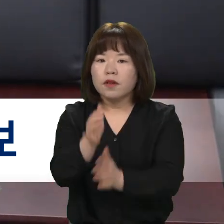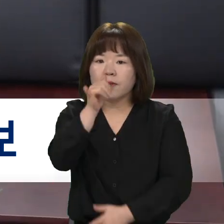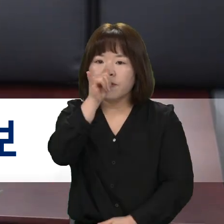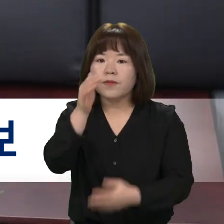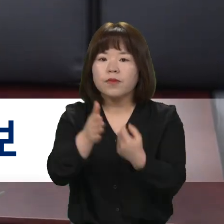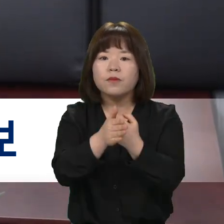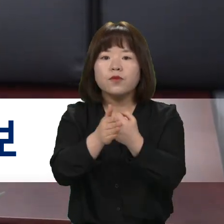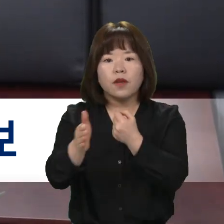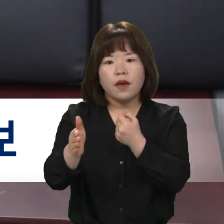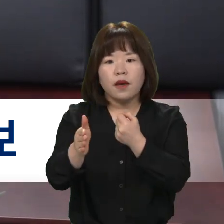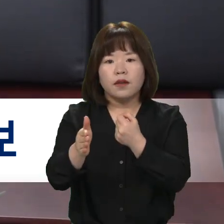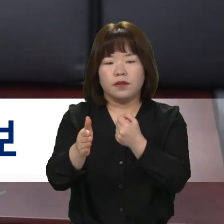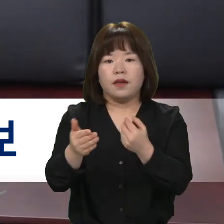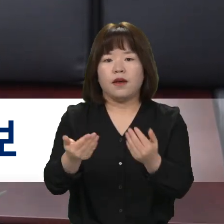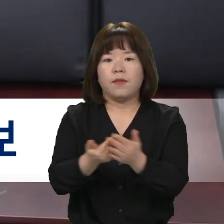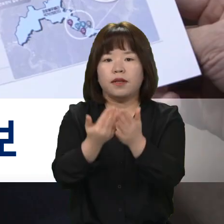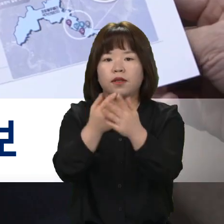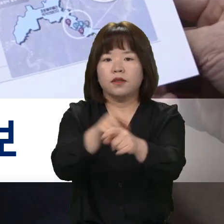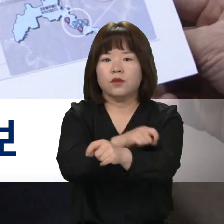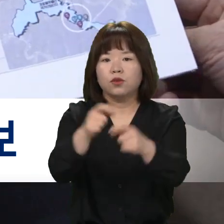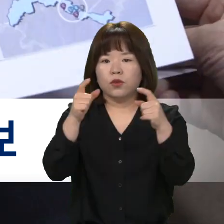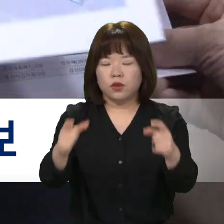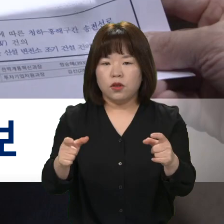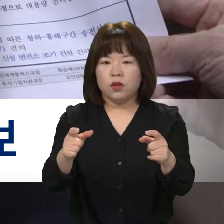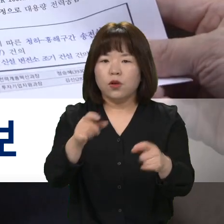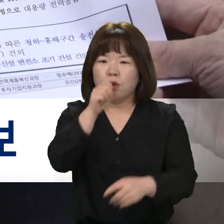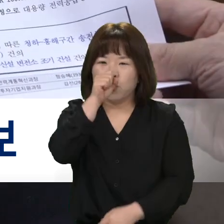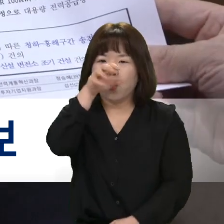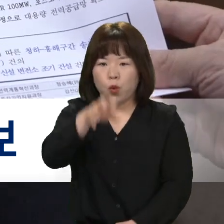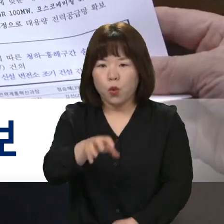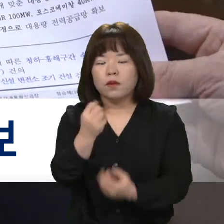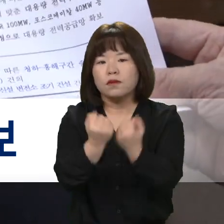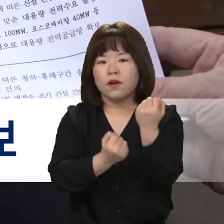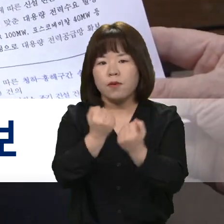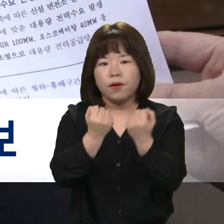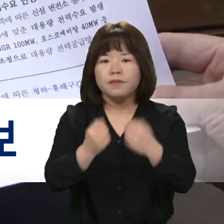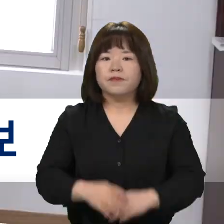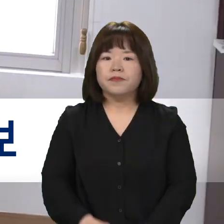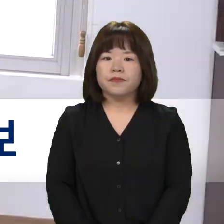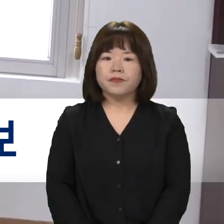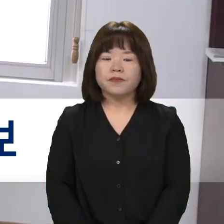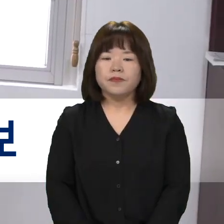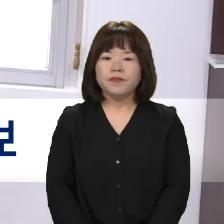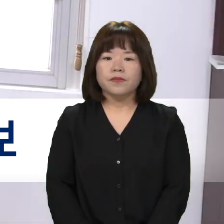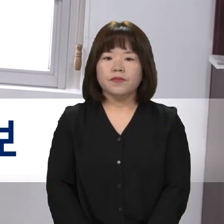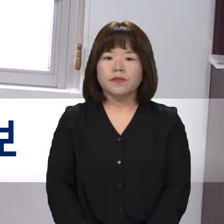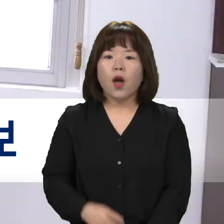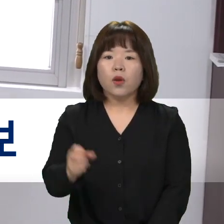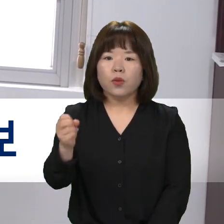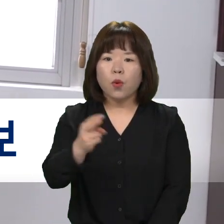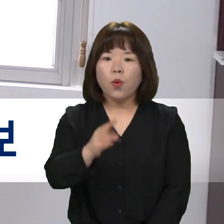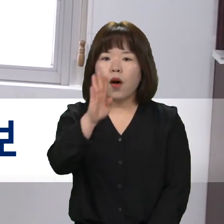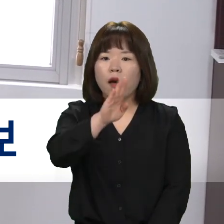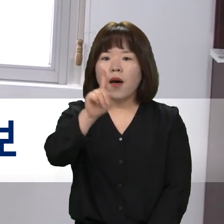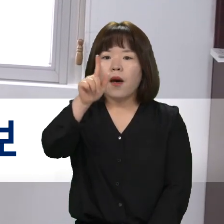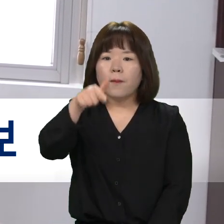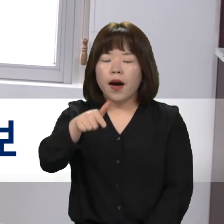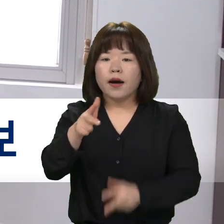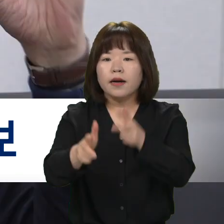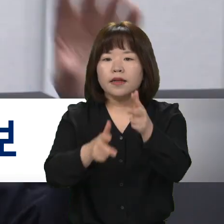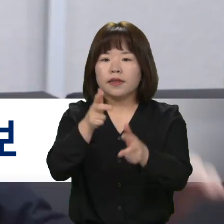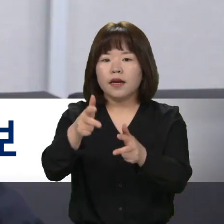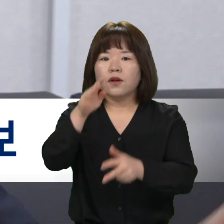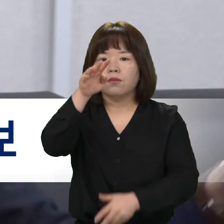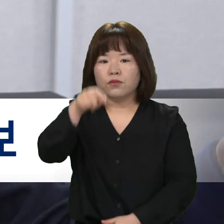등을 확보하고 있어 기회 발전 특구에도 최적의 여건을 갖추고 있음을 설명했습니다 이후 이강덕 시장은